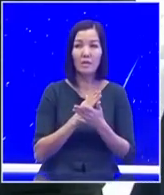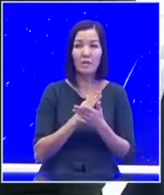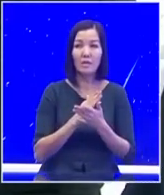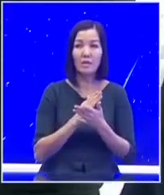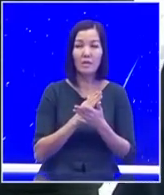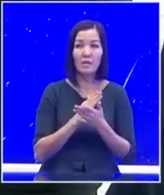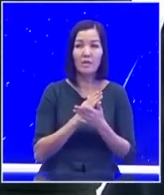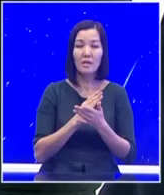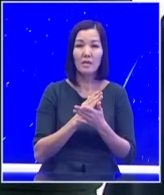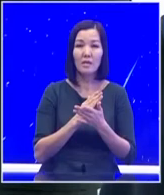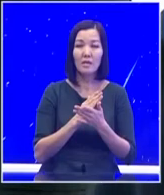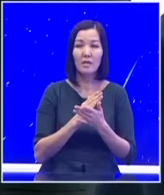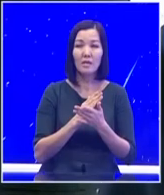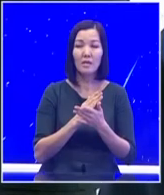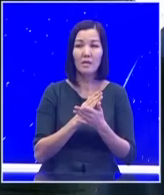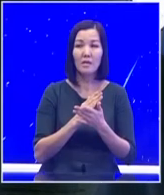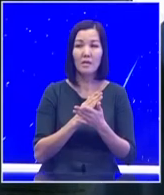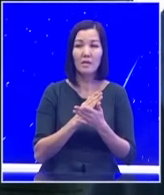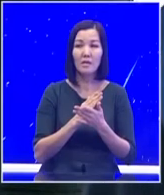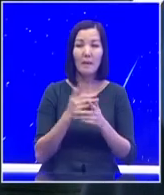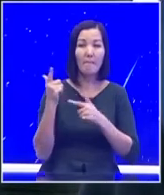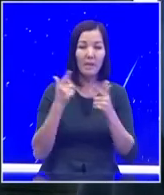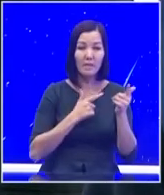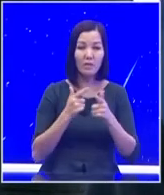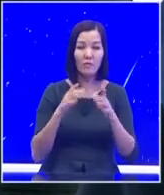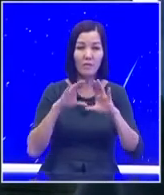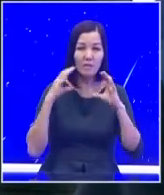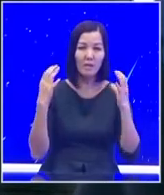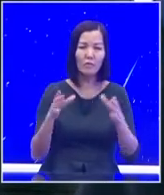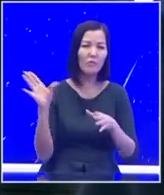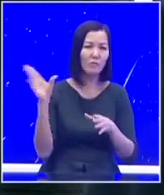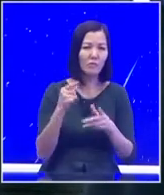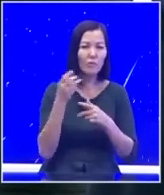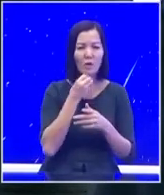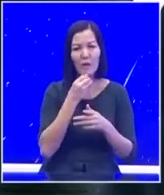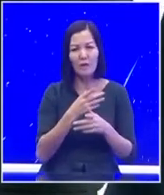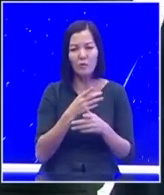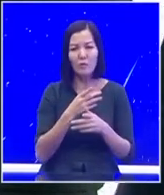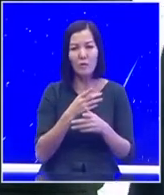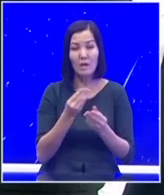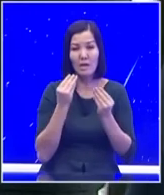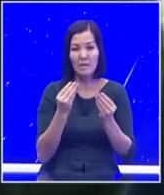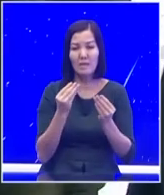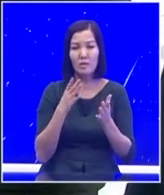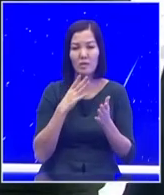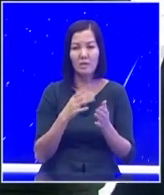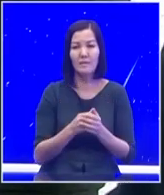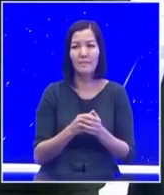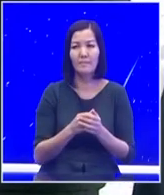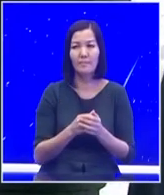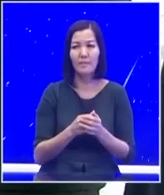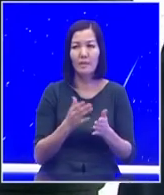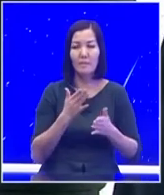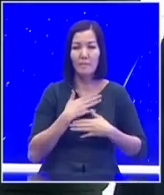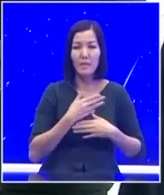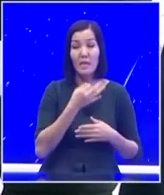не... И постановка, и все, и подготовка стадиона. Ну, слов нету, молодцы, молодцы. Мне